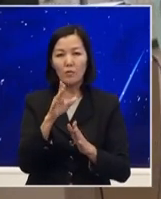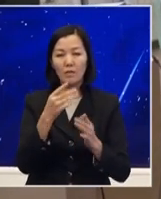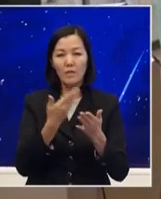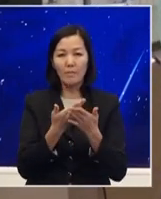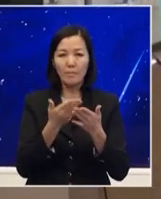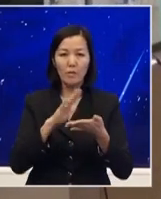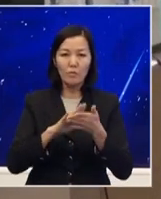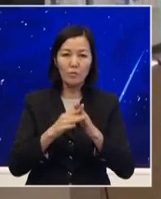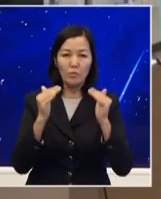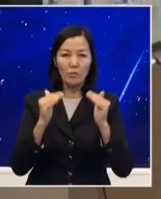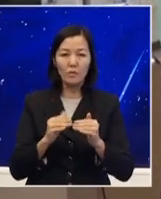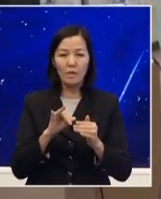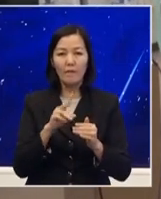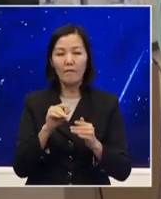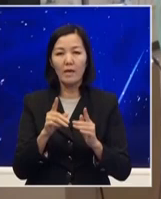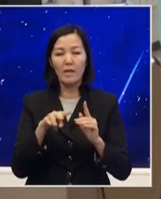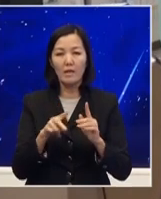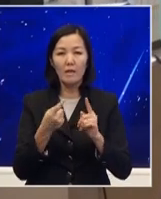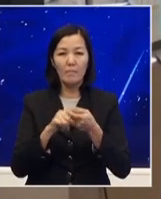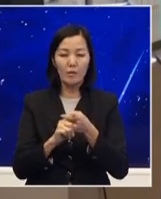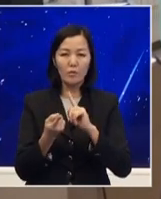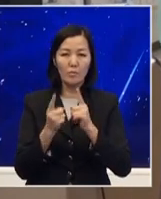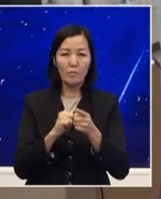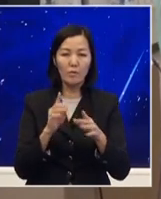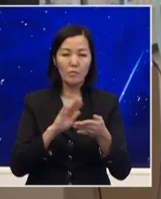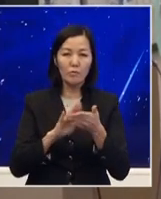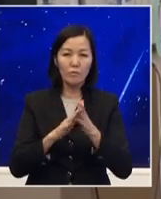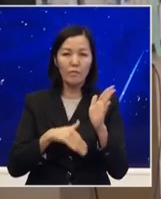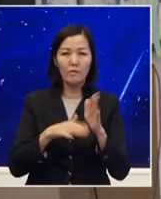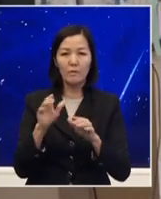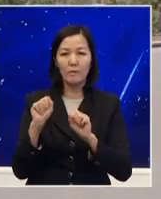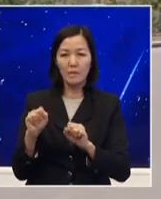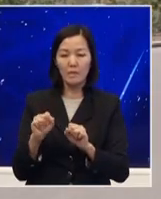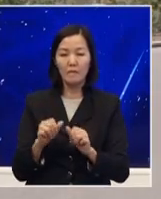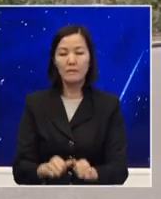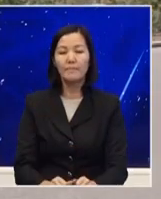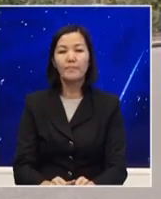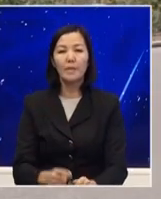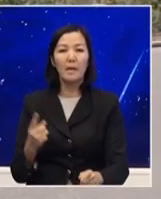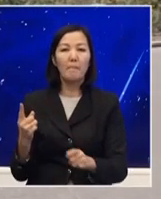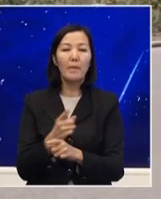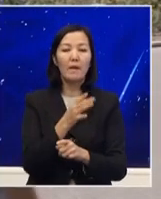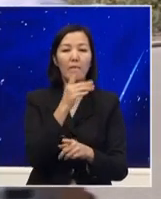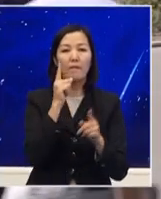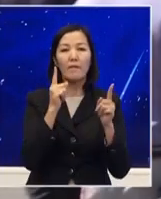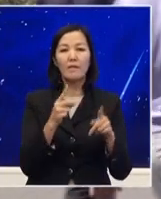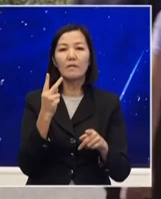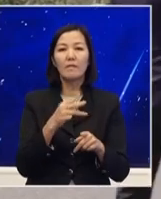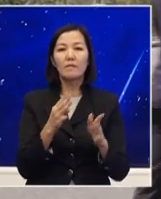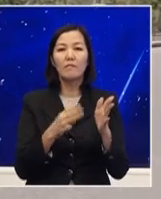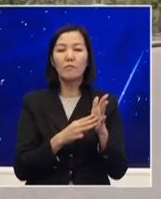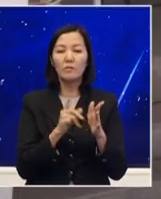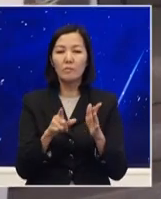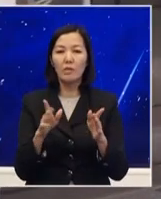состояния переводим его на ИВЛ-аппарат. Здесь созданы все условия для спасения пациентов. Первая волна пандемии унесла 28